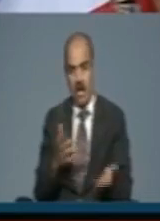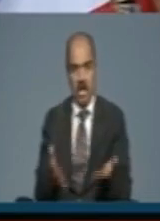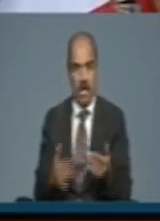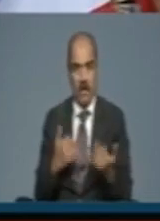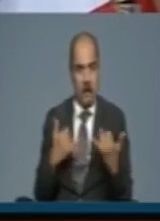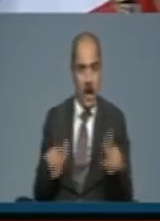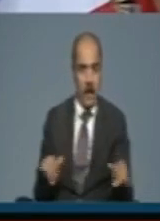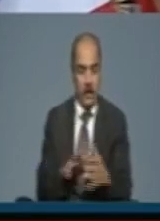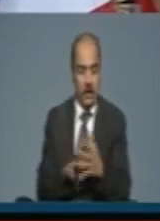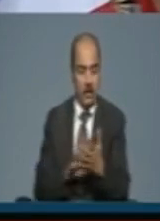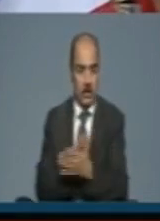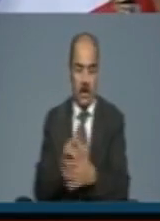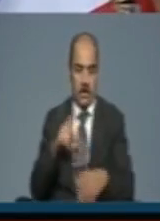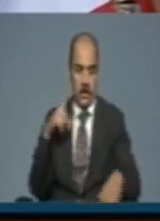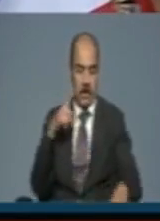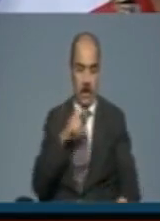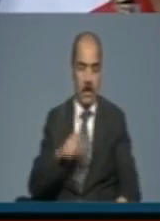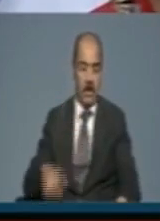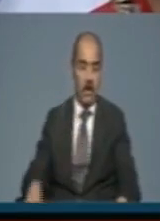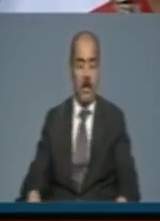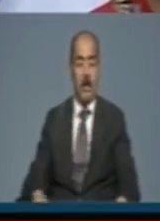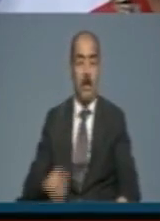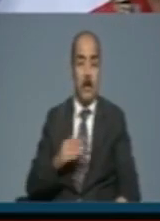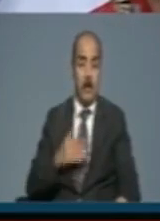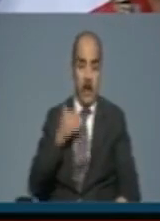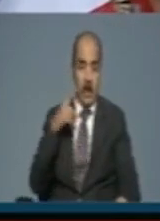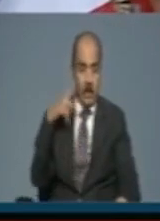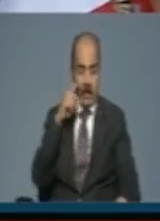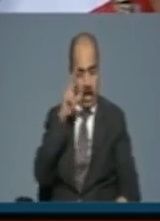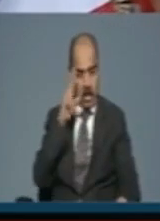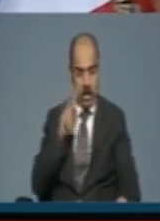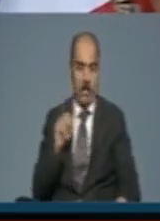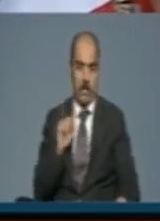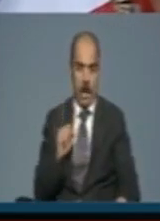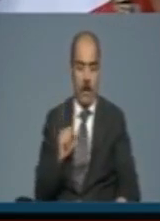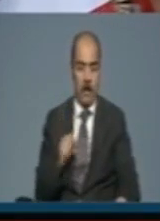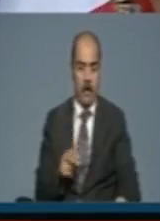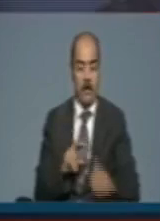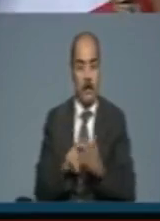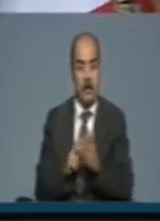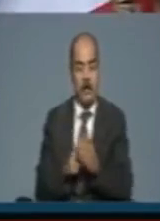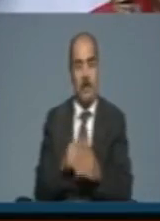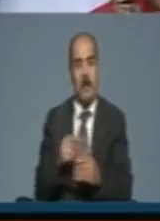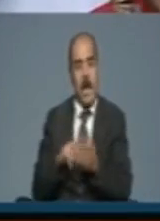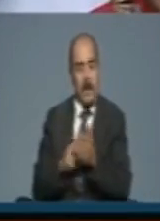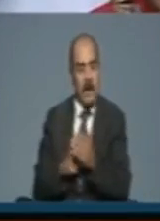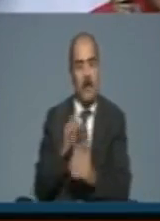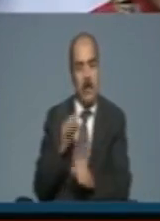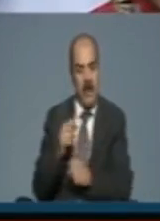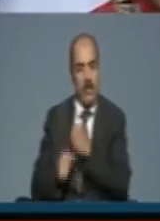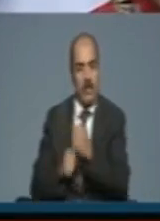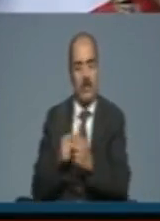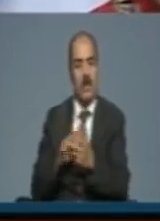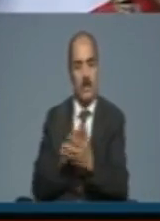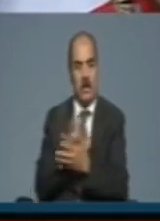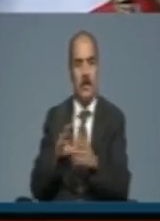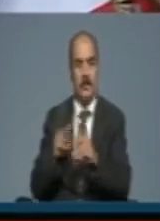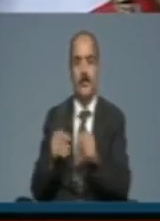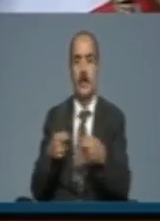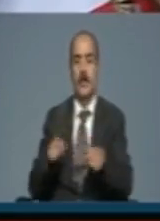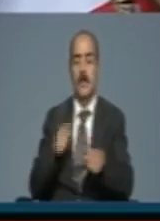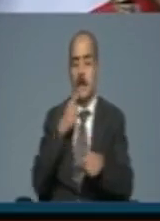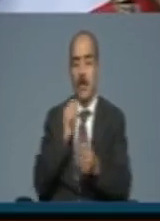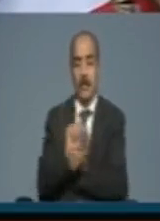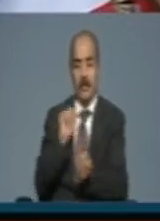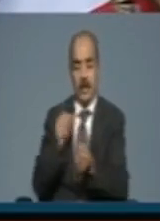على التداعيات، تكون يعني فوق الخيال، وبالتالي لابد أن نطرح